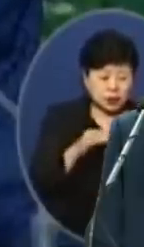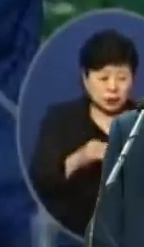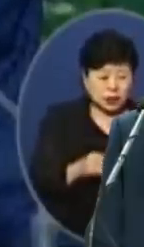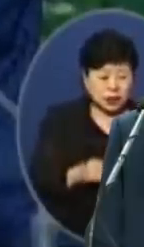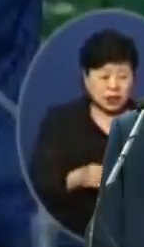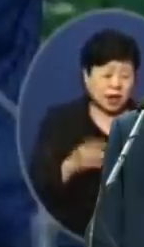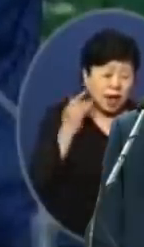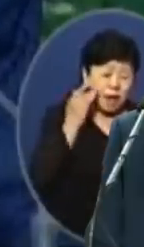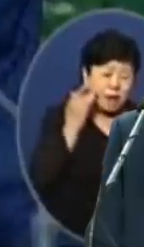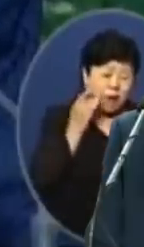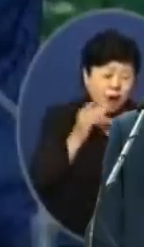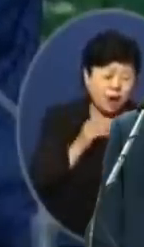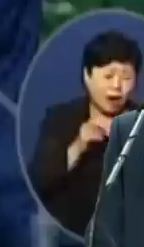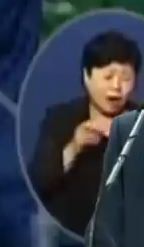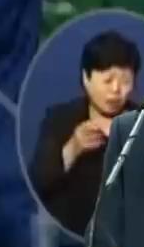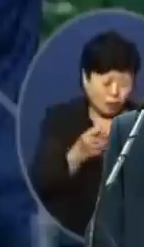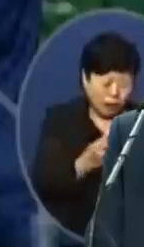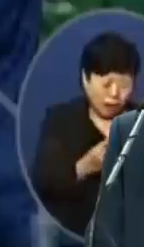벌통인데